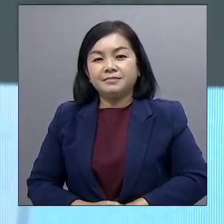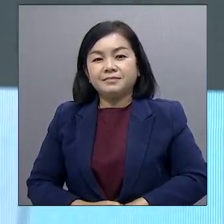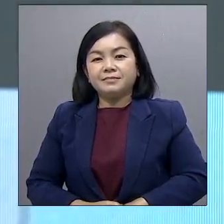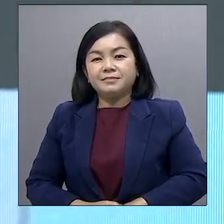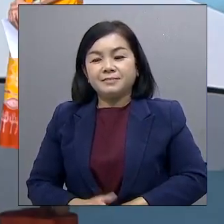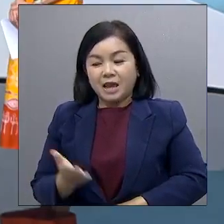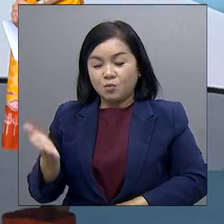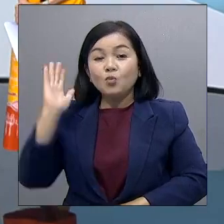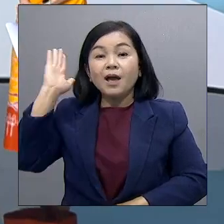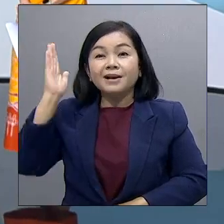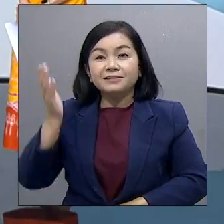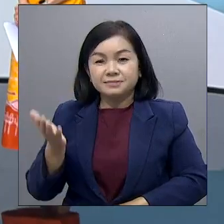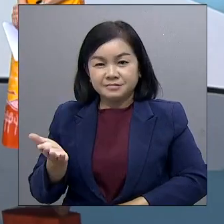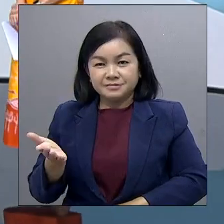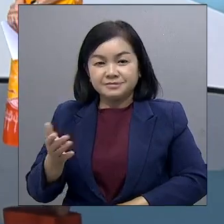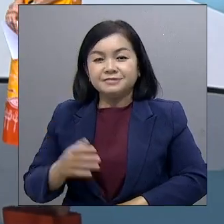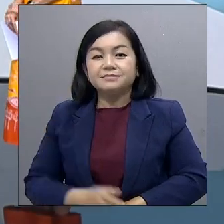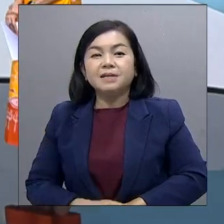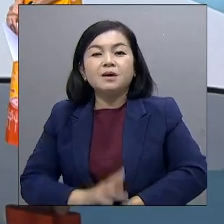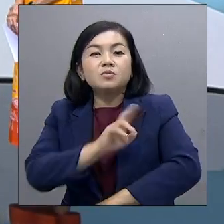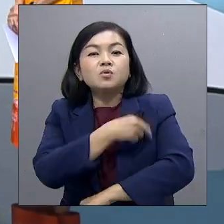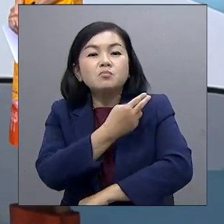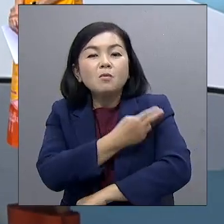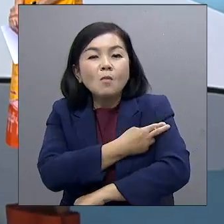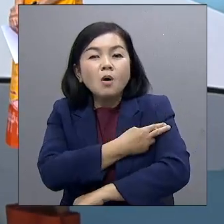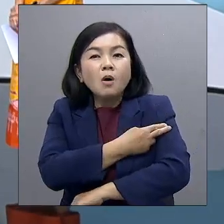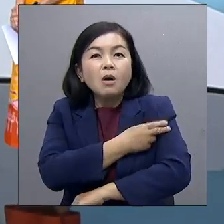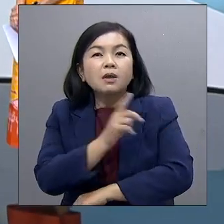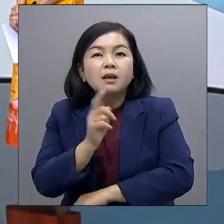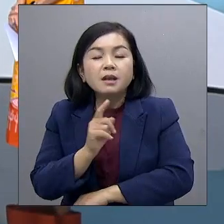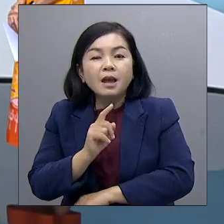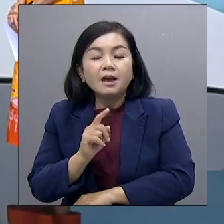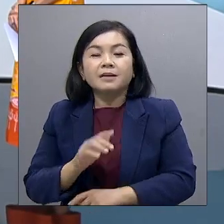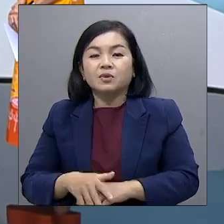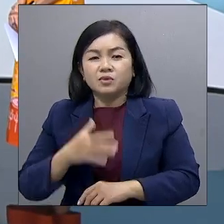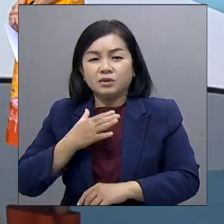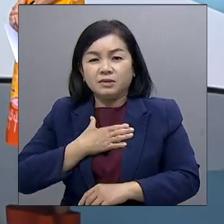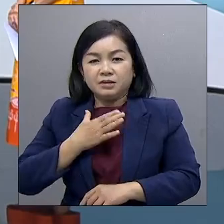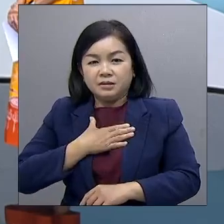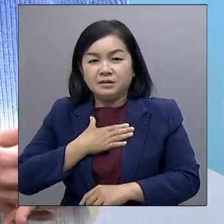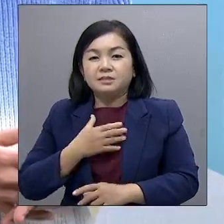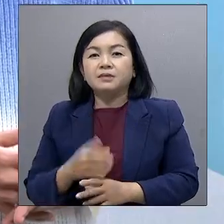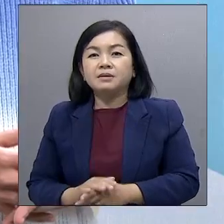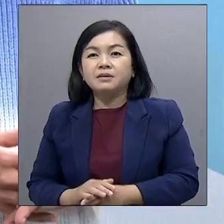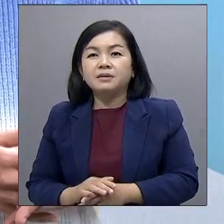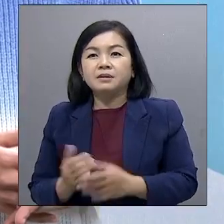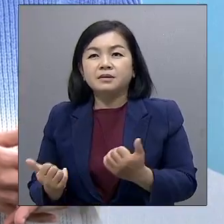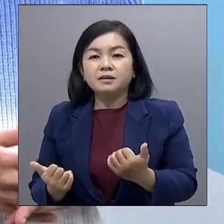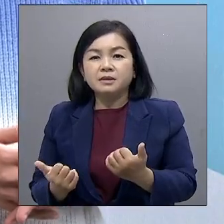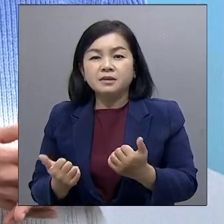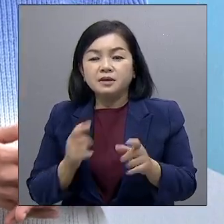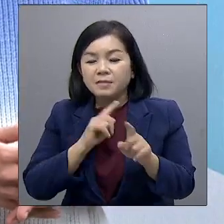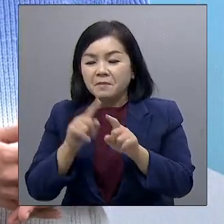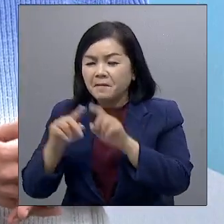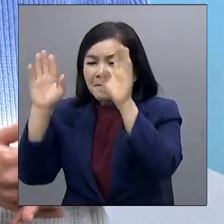มาหมอประวินนี่จริงๆแล้วชื่อก็จะแบบว่าไม่เหมือนคนอื่นคนอื่นเป็นตัวย่อตัวย่อเป็นชื่อเด็กครับอันนี้ก็ชื่อจริงจังเลยก็ตามแบบ